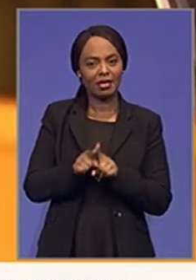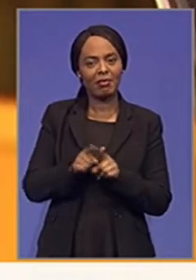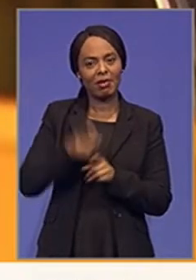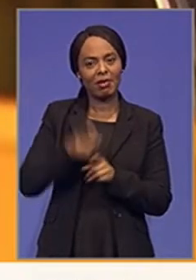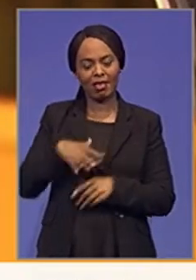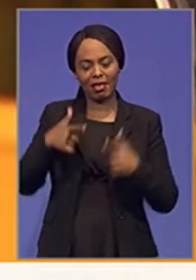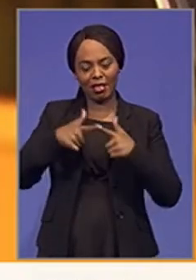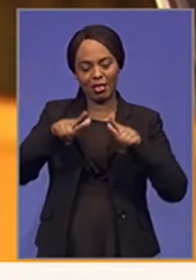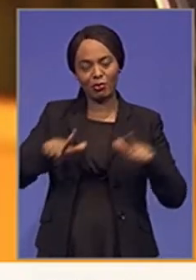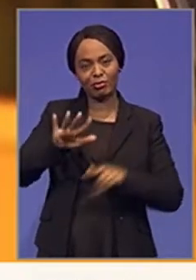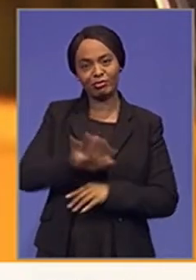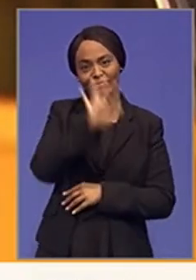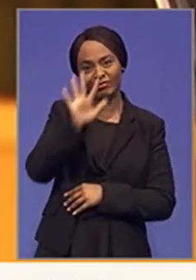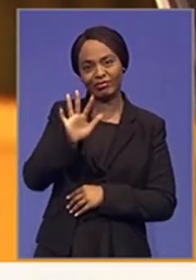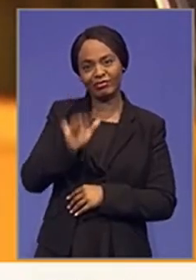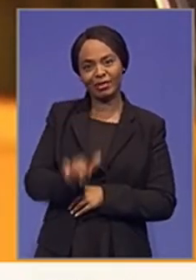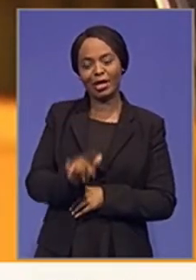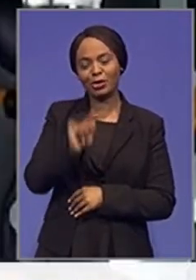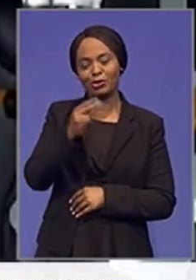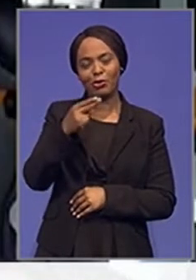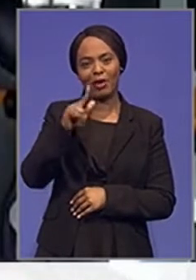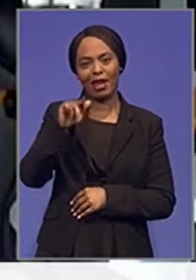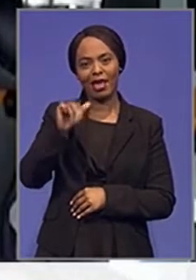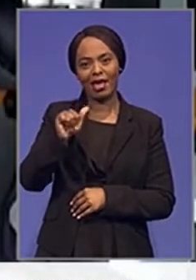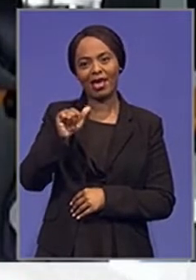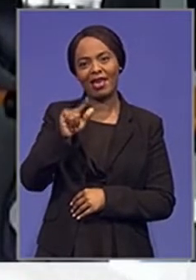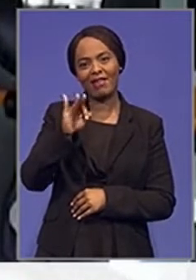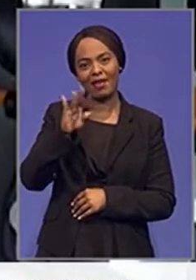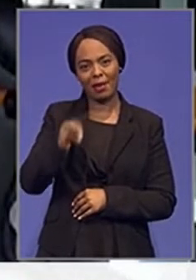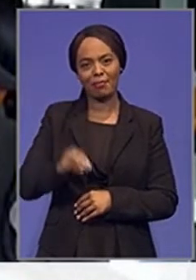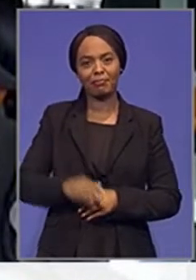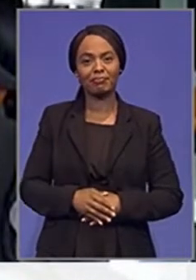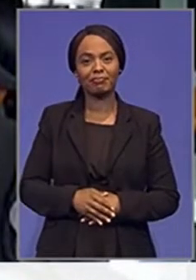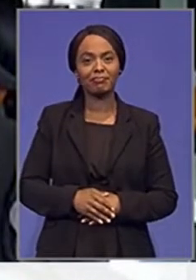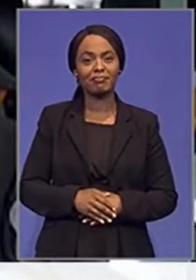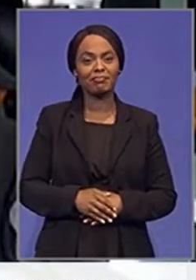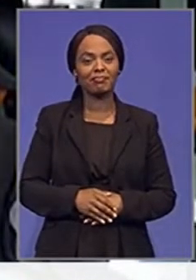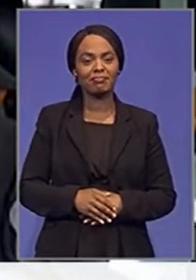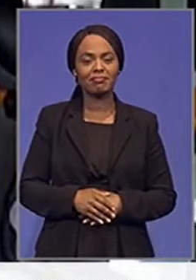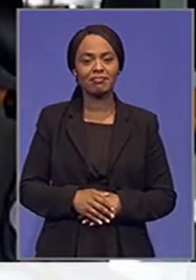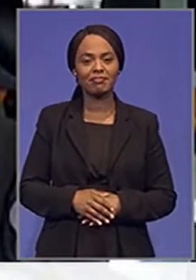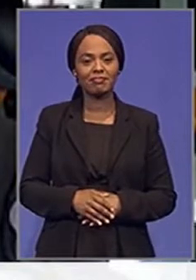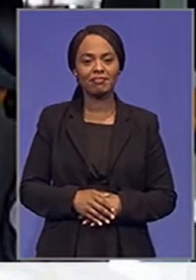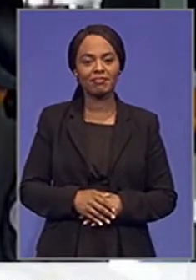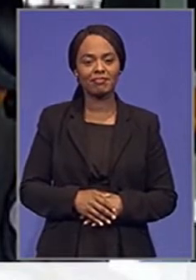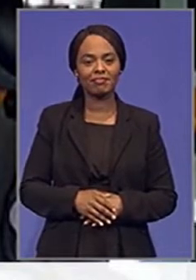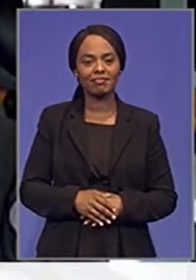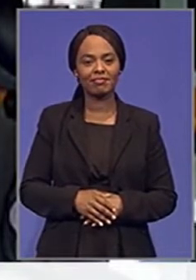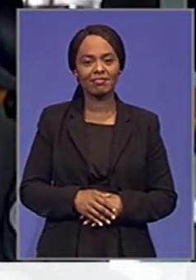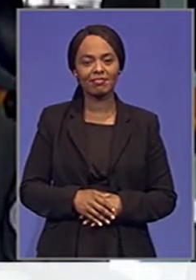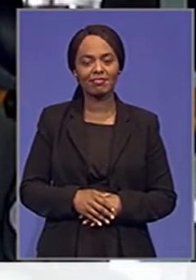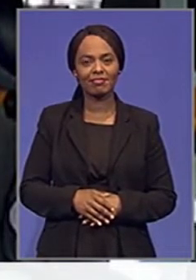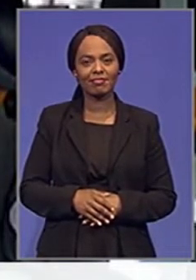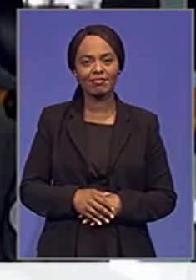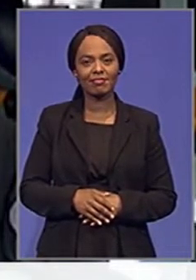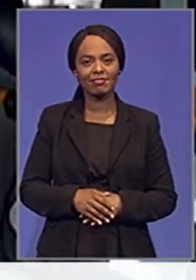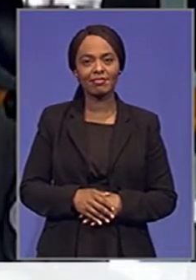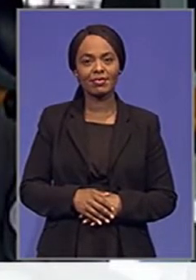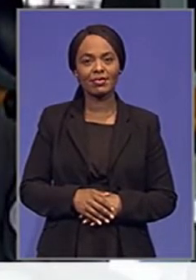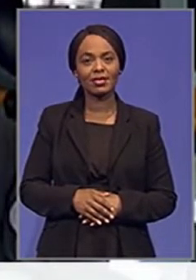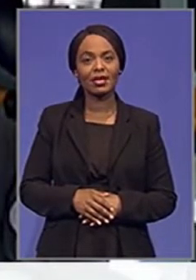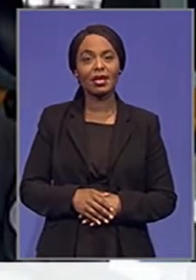le tabagolo setišing sa Thobela FM ge le boetse gona e ra gore namele bjala gona magagešo mananeo